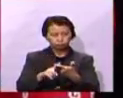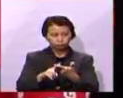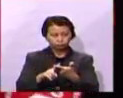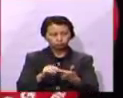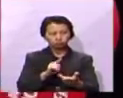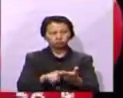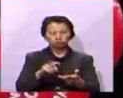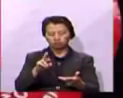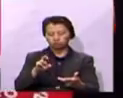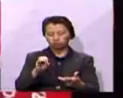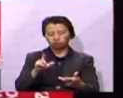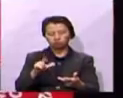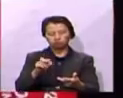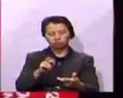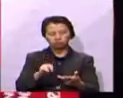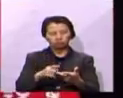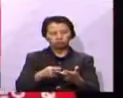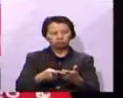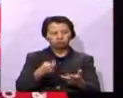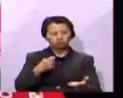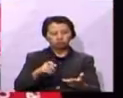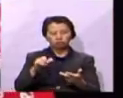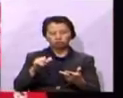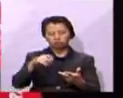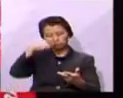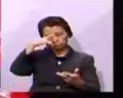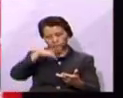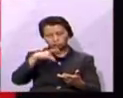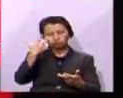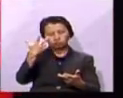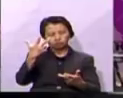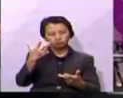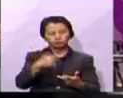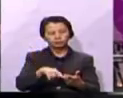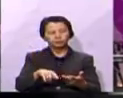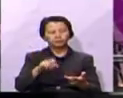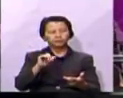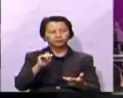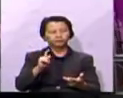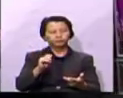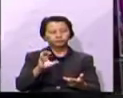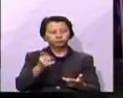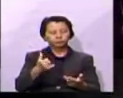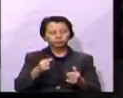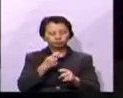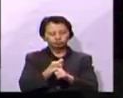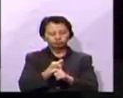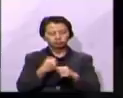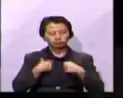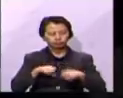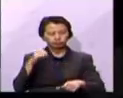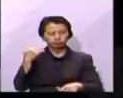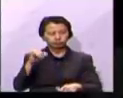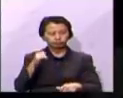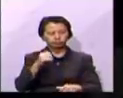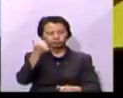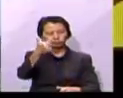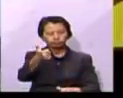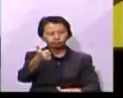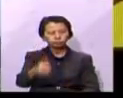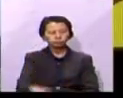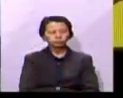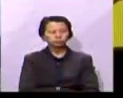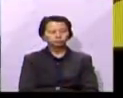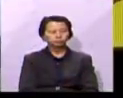manakala Ruslan Tubayev daripada Astana ketiga. Ah Chong terus mempertahankan jersey kuning selaku pendahulu